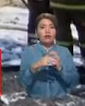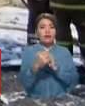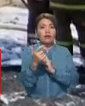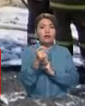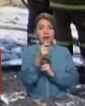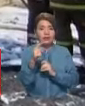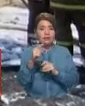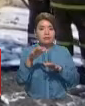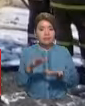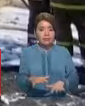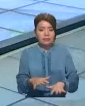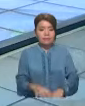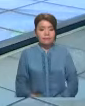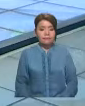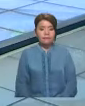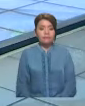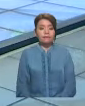автогазоцистерна.